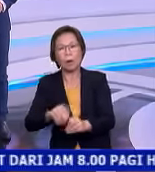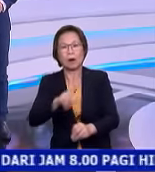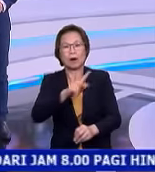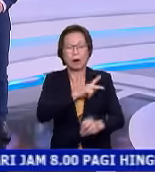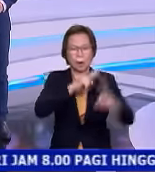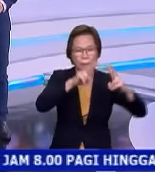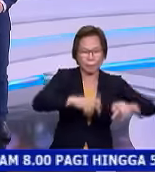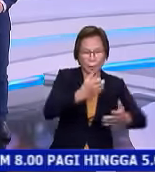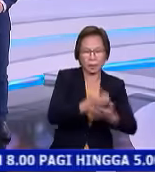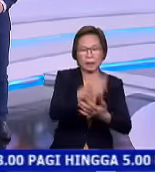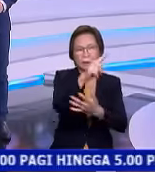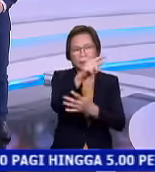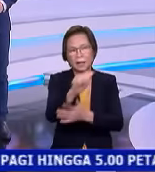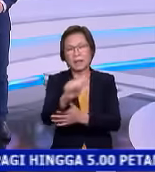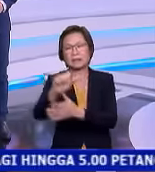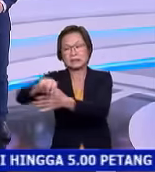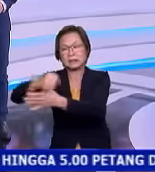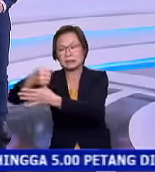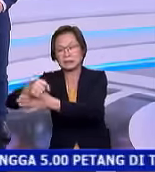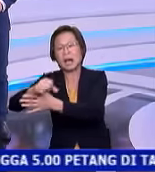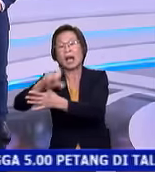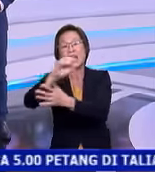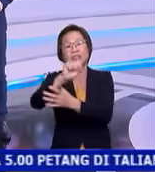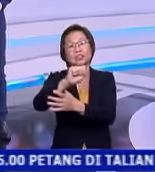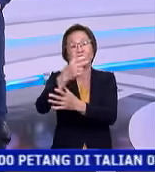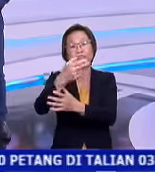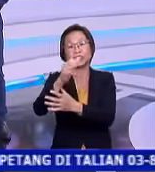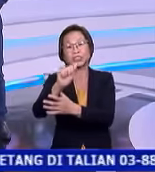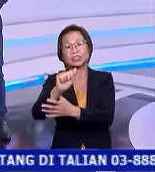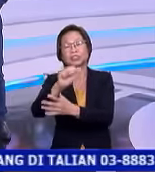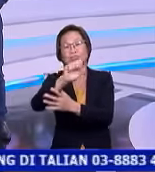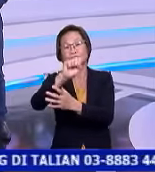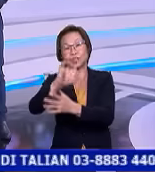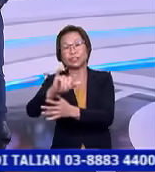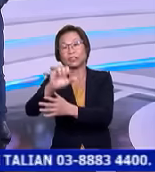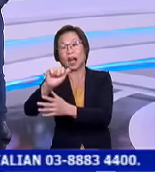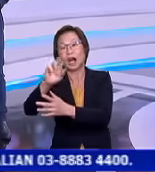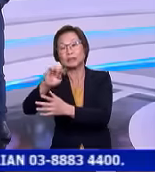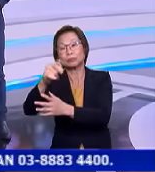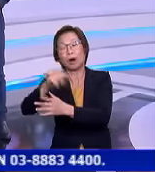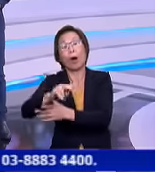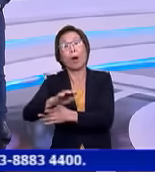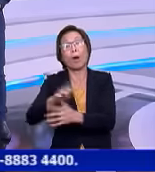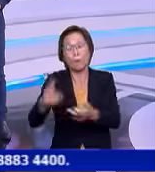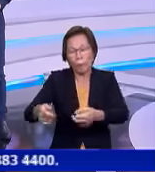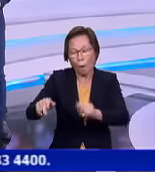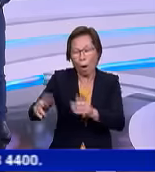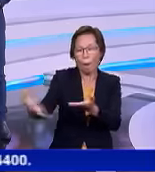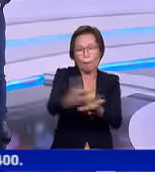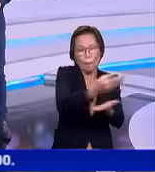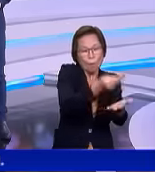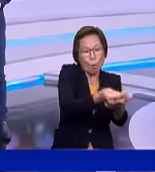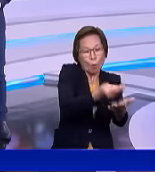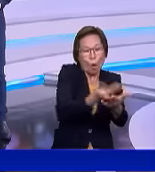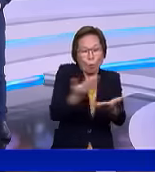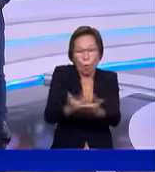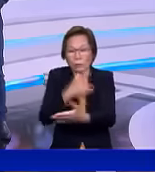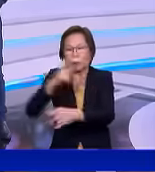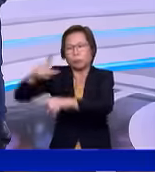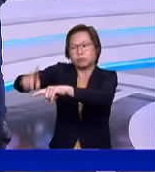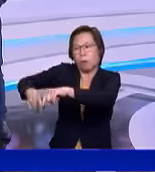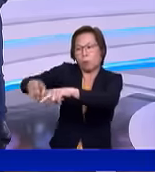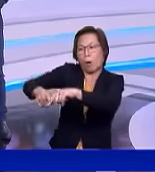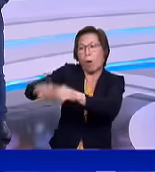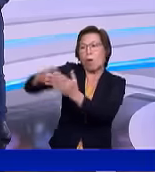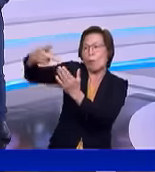Penyelidik Ekonomi TA Securities Shazma Juliana berkata, ini bagi meningkatkan peluang menjana pendapatan baharu tanpa bergantung penuh